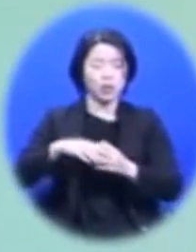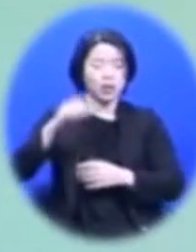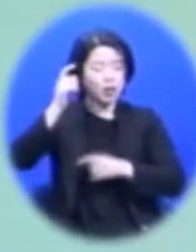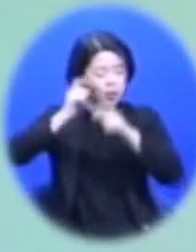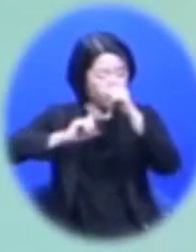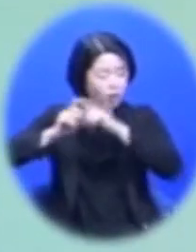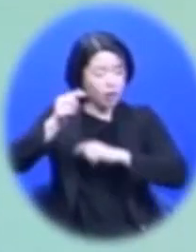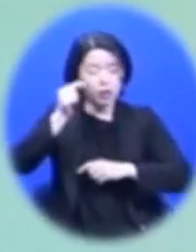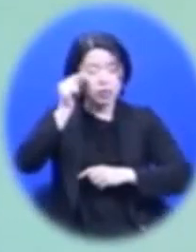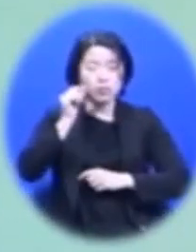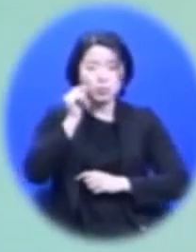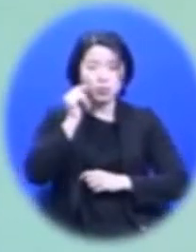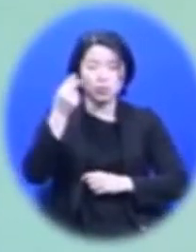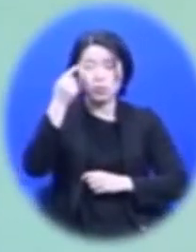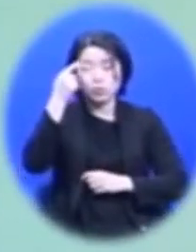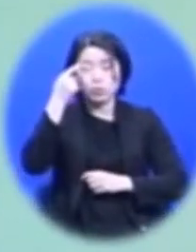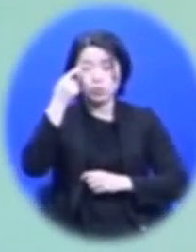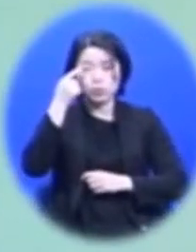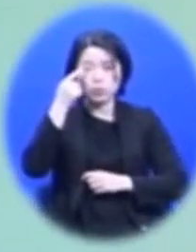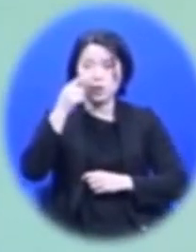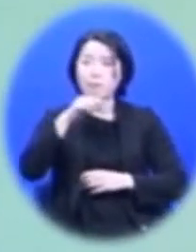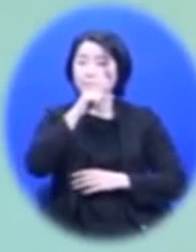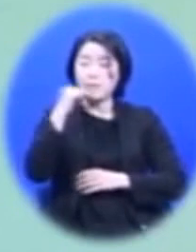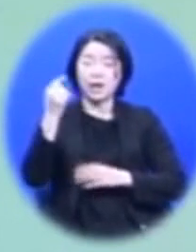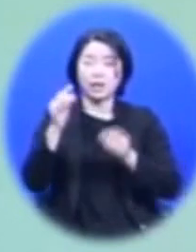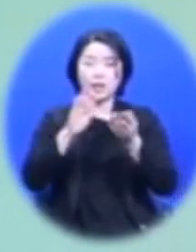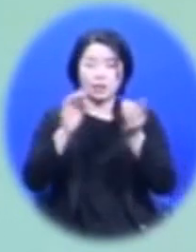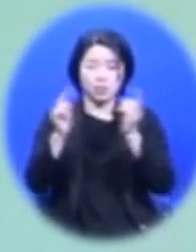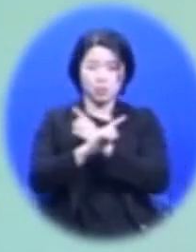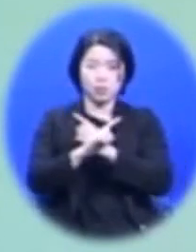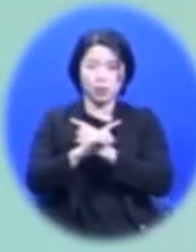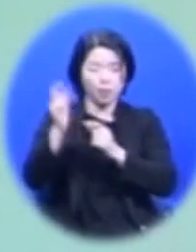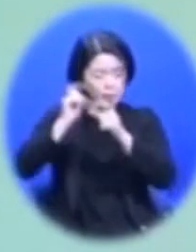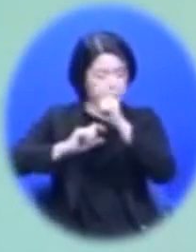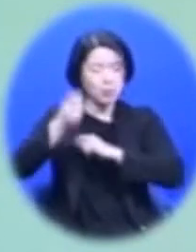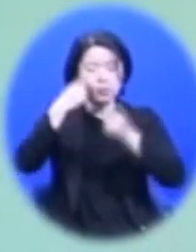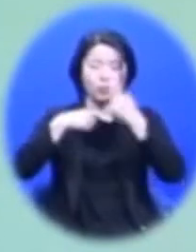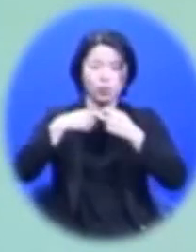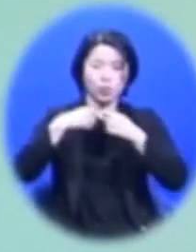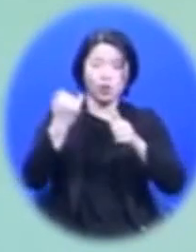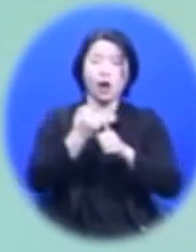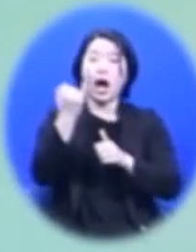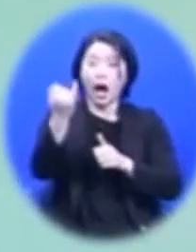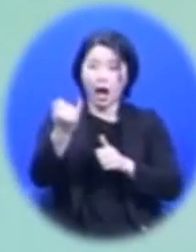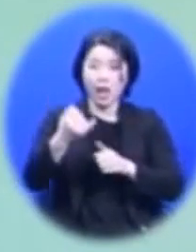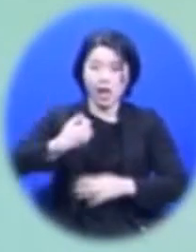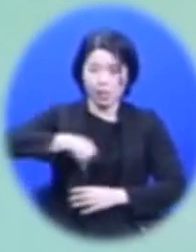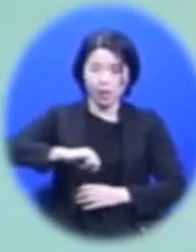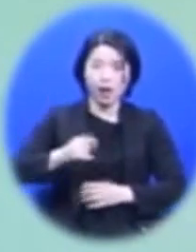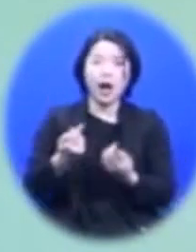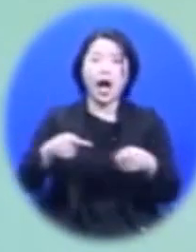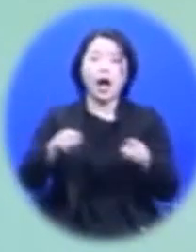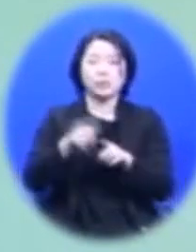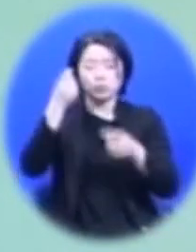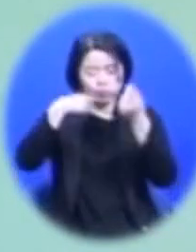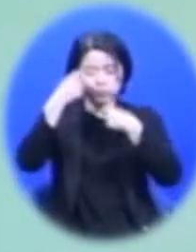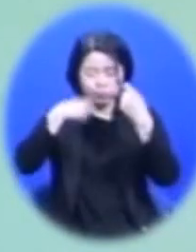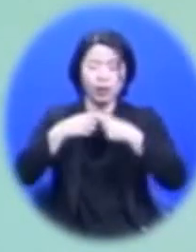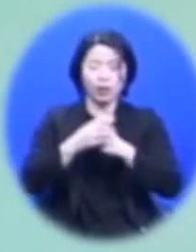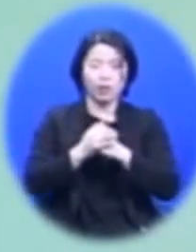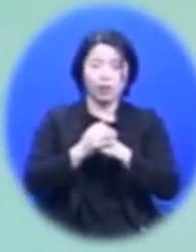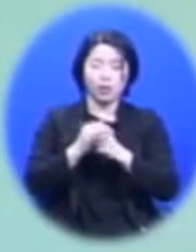눈은 충혈이 되어 있고 밤새도록 울은 거예요. 아내와 딸들과 함께 같이 울었어요. 그